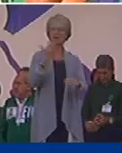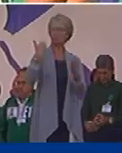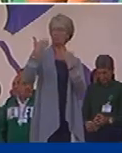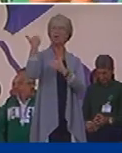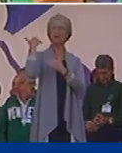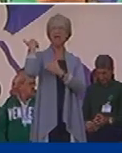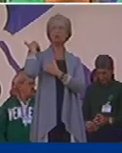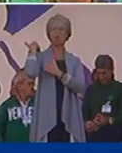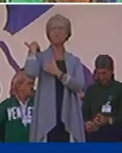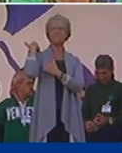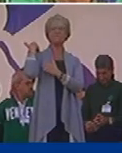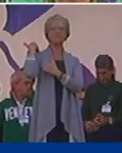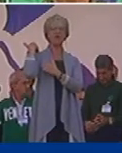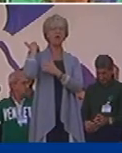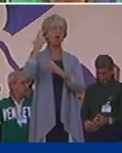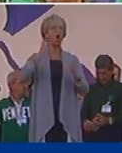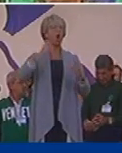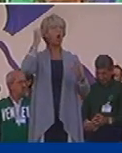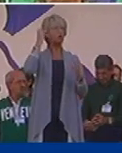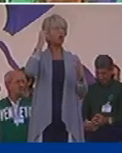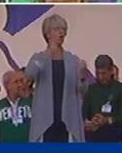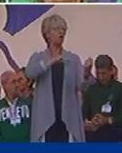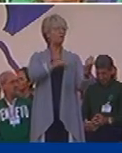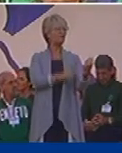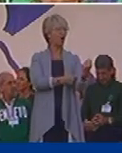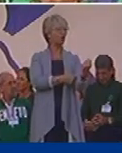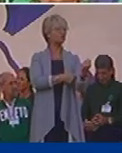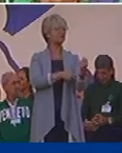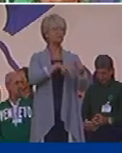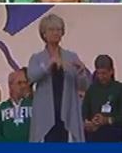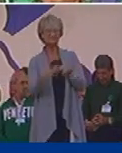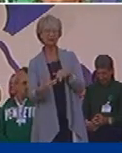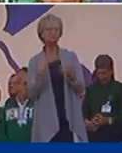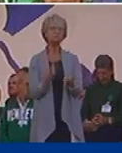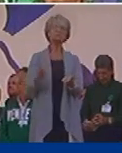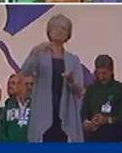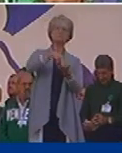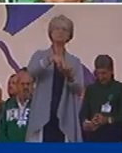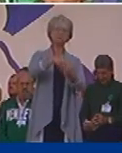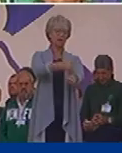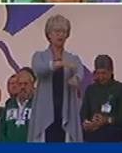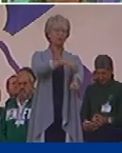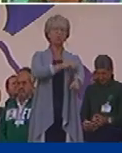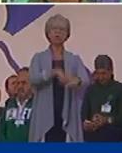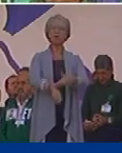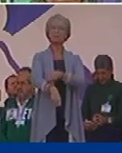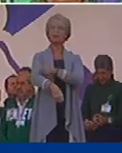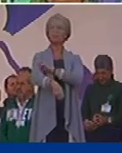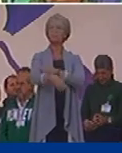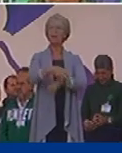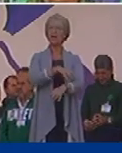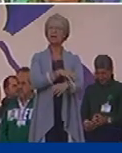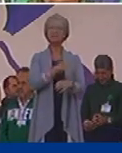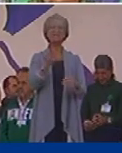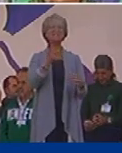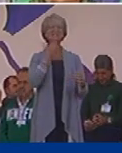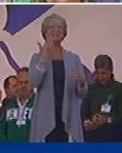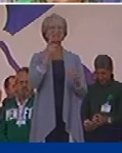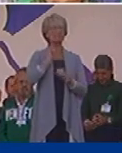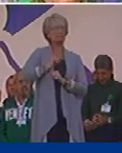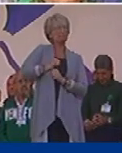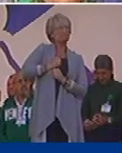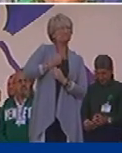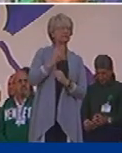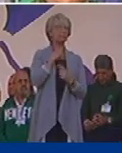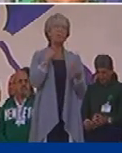fa, che ha avuto l'orgoglio e la forza di rialzarsi rimboccandosi le maniche senza pietire,